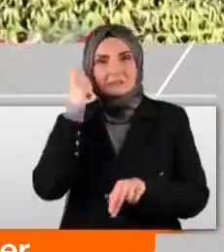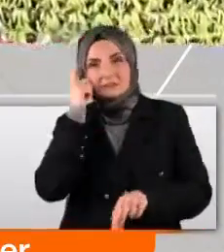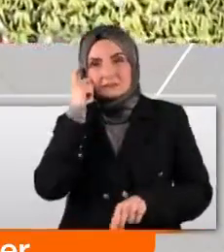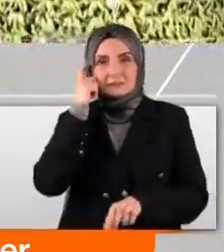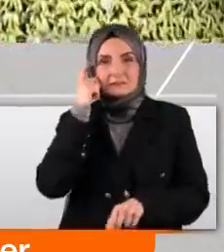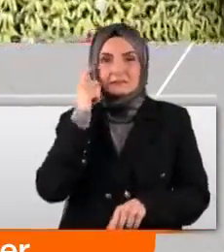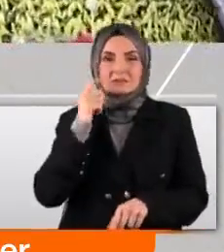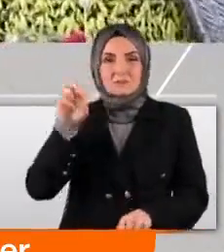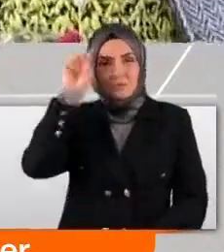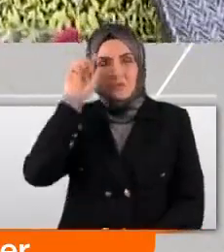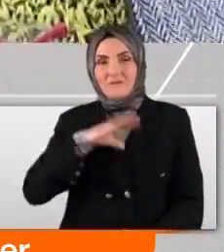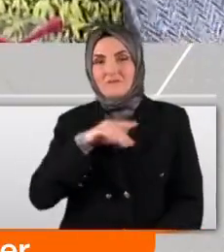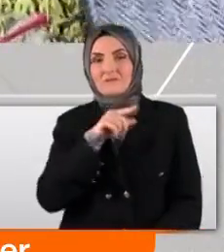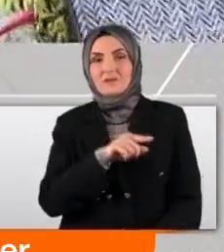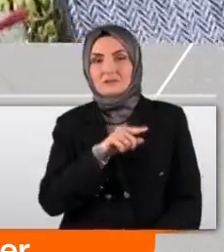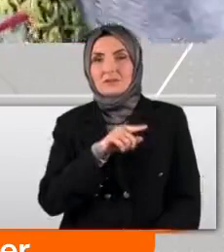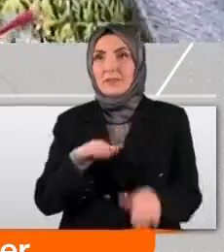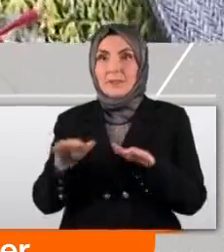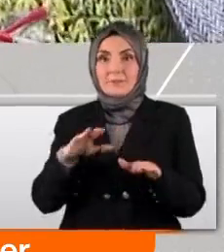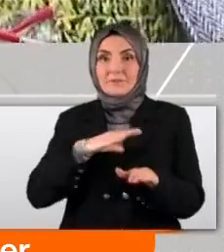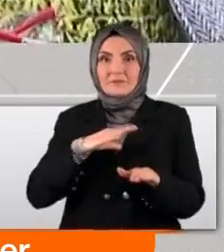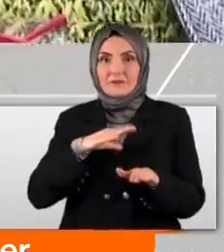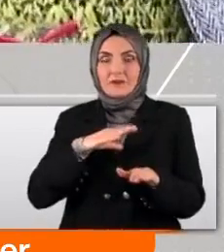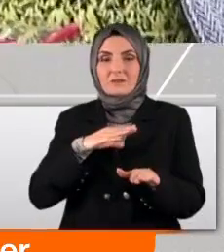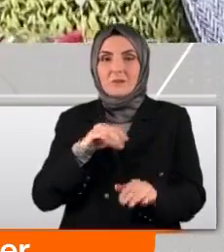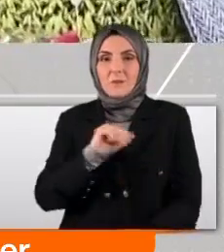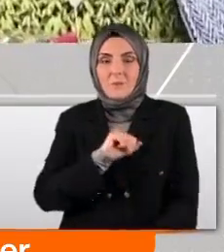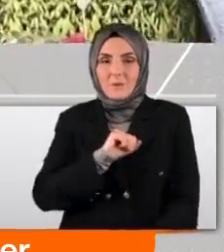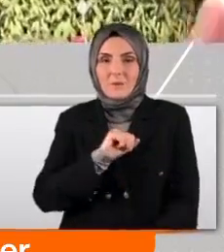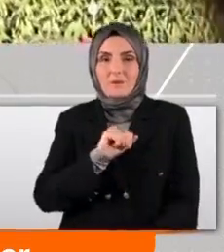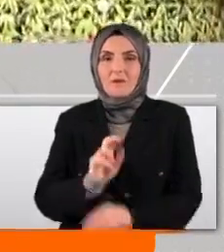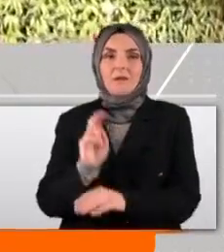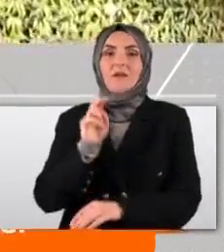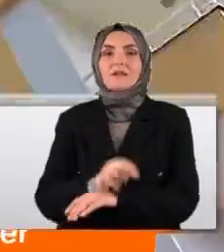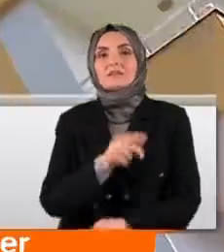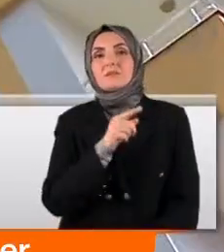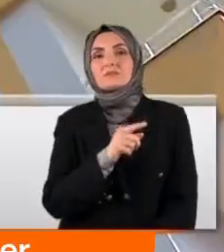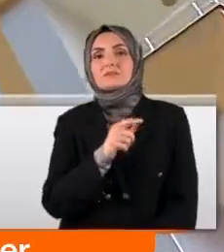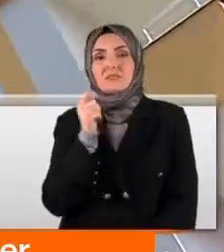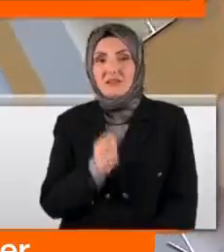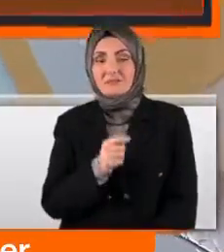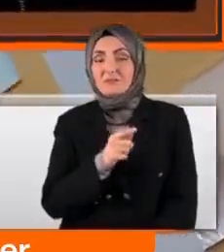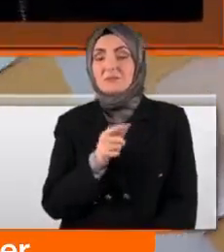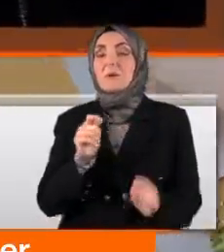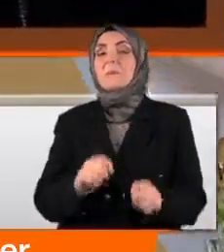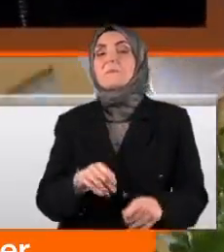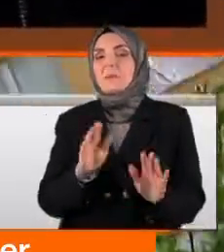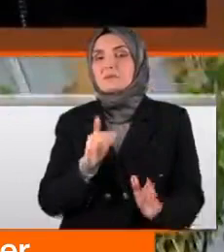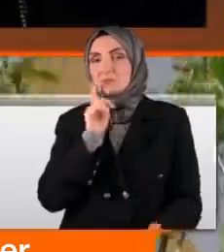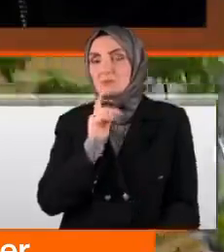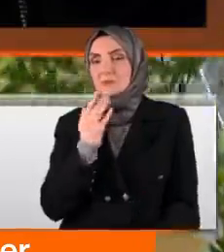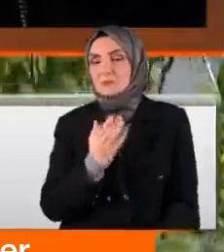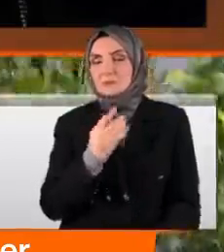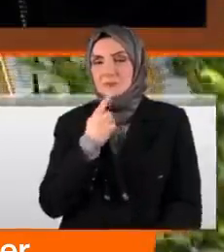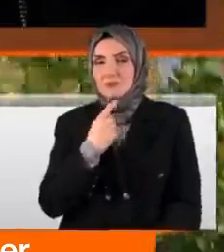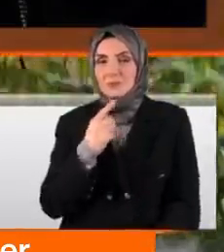8 deprem oluyor diye o panikten koşuyor. Yoksa atlayacak bir kız değil yani. 3. katın balkonundan beton